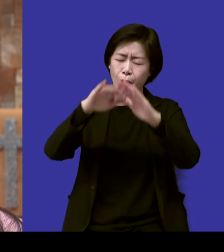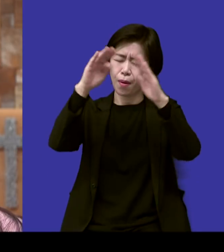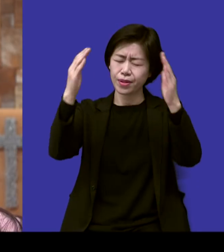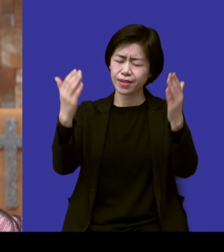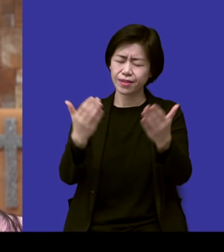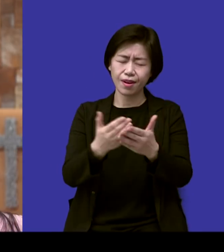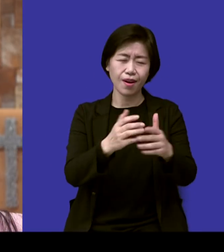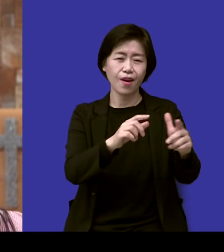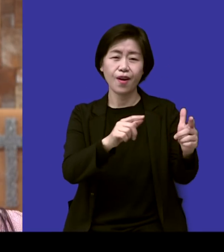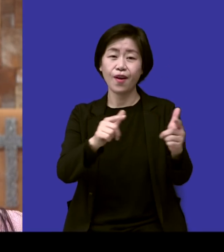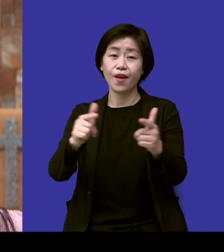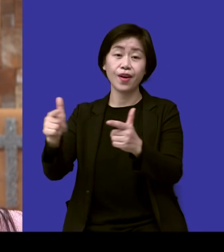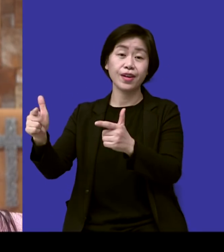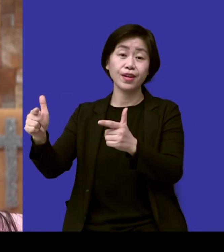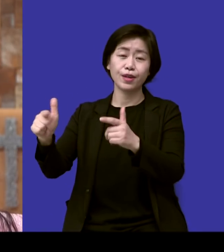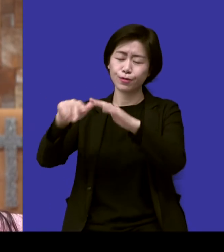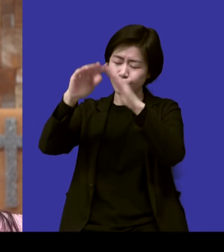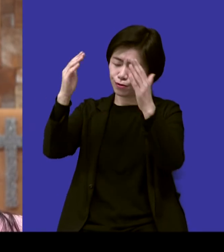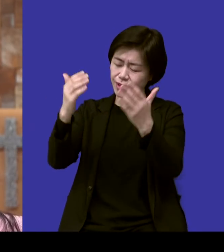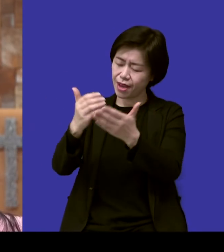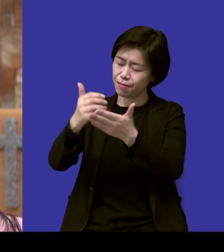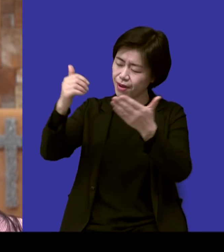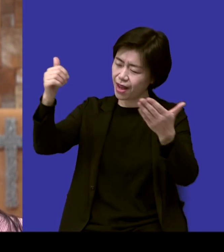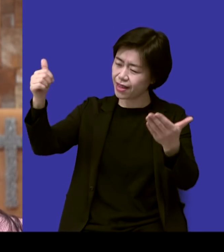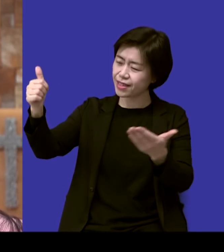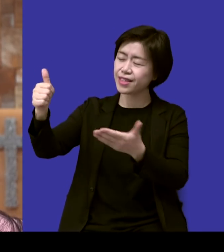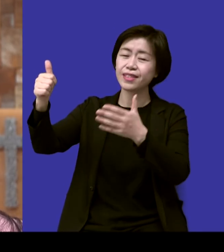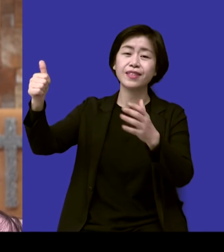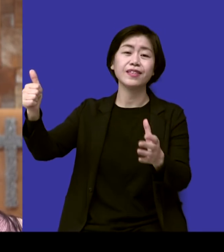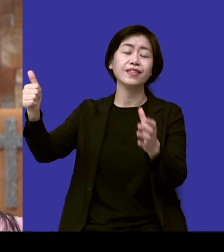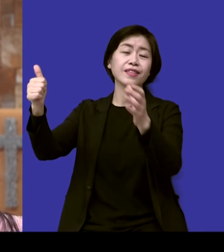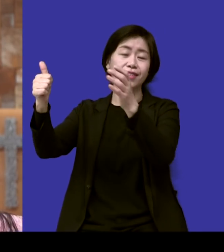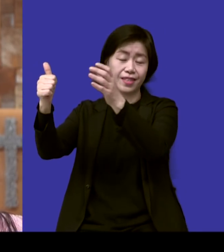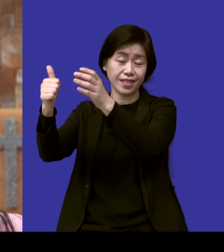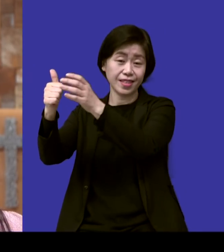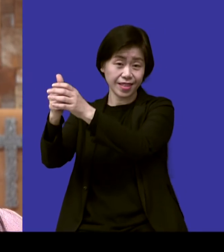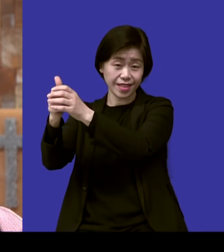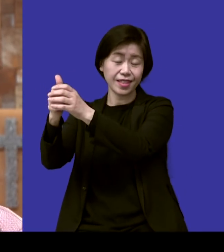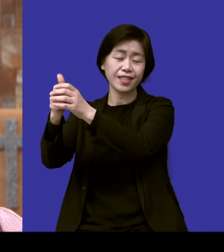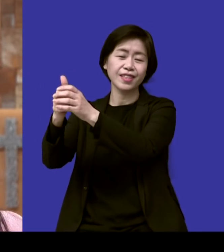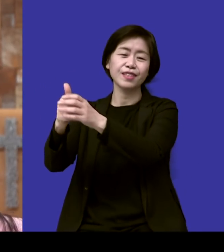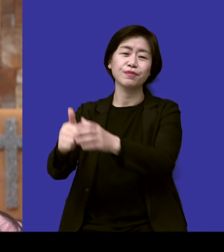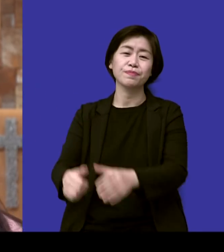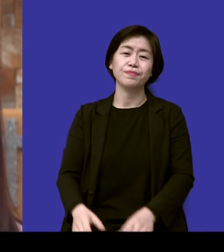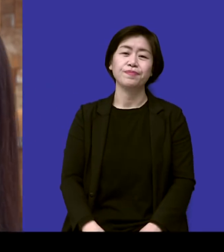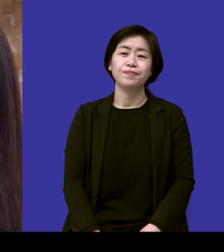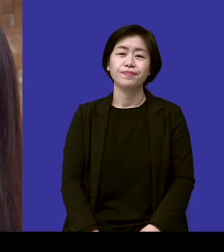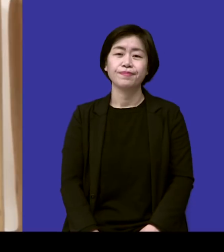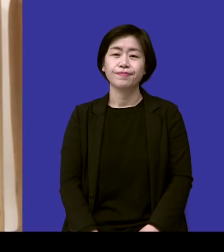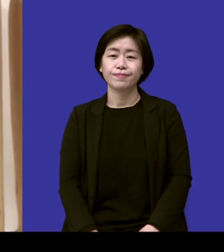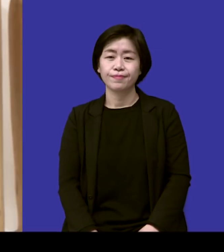나의 모든 것 다 주께 맡기니